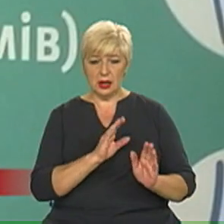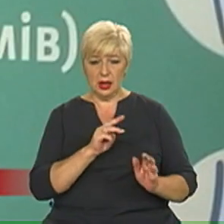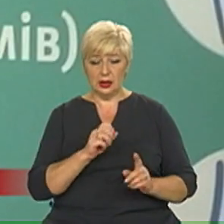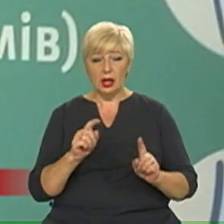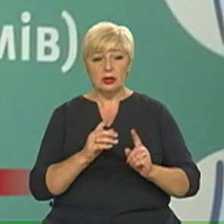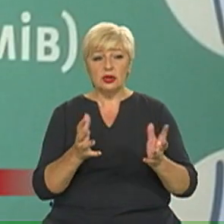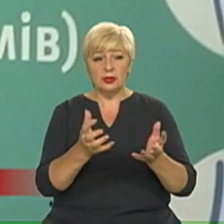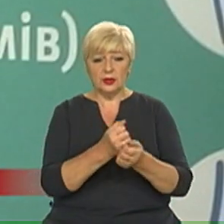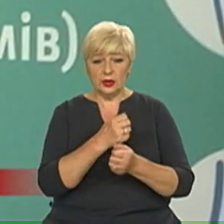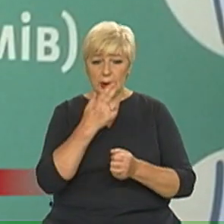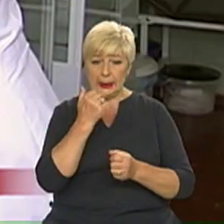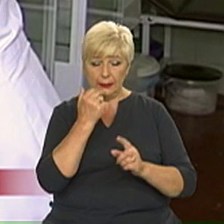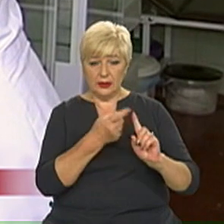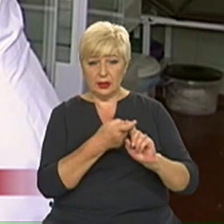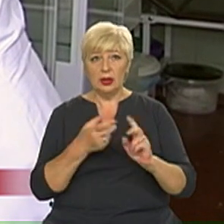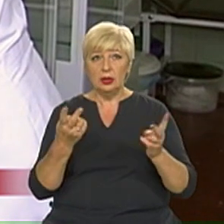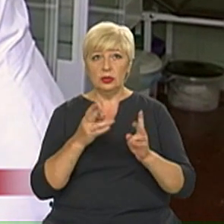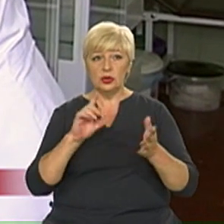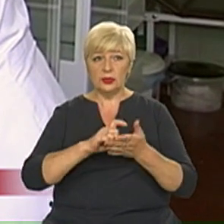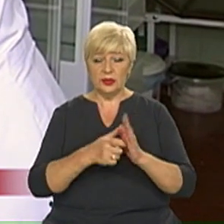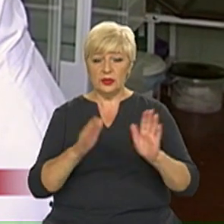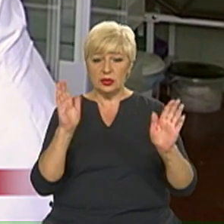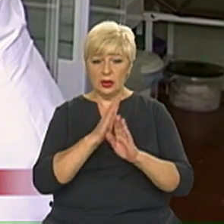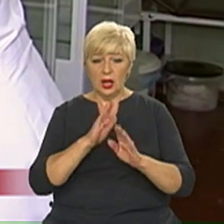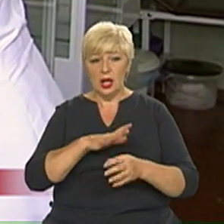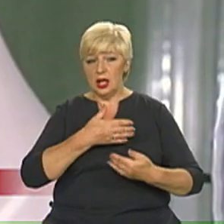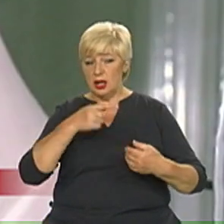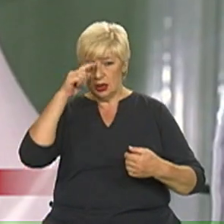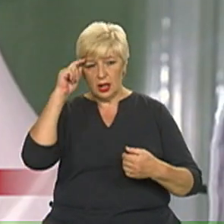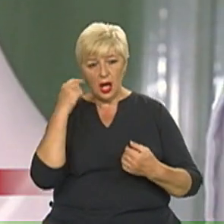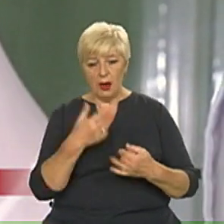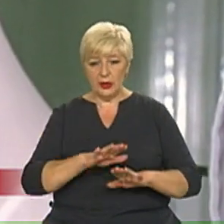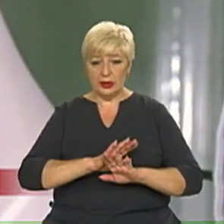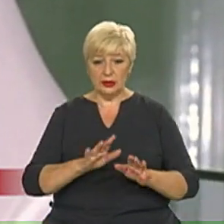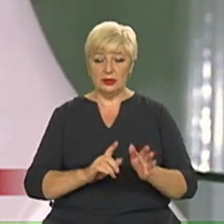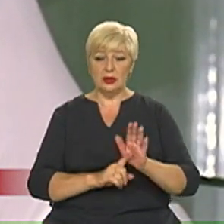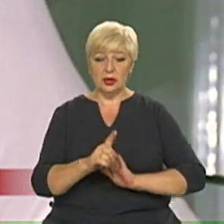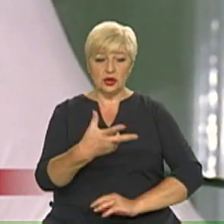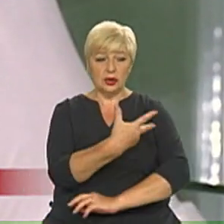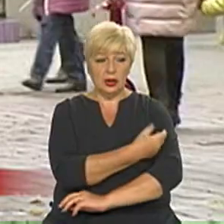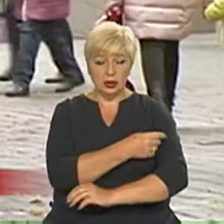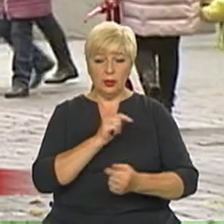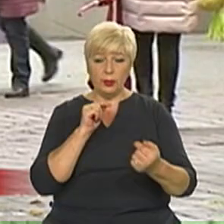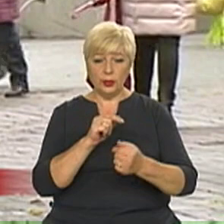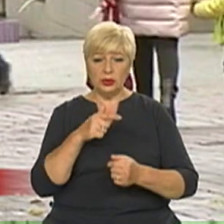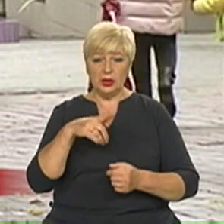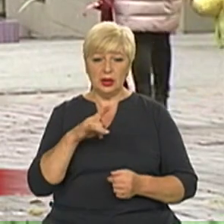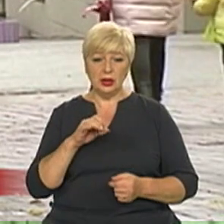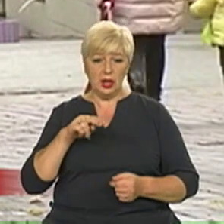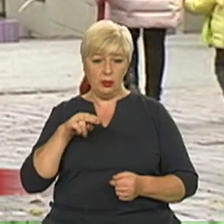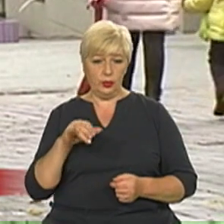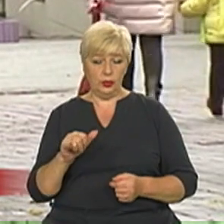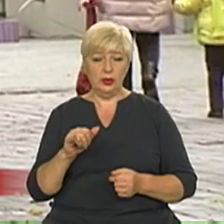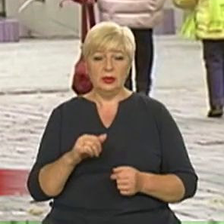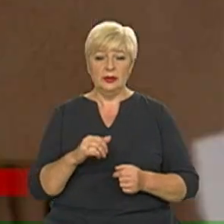підхопити вірусних захворювань, треба привітрювати приміщення і не перегріватися. Та вже починати робити щеплення проти грипу. При